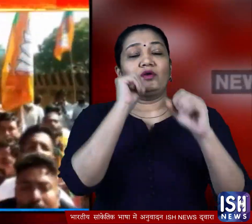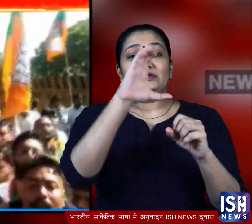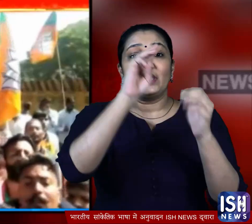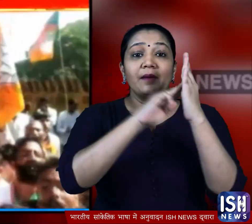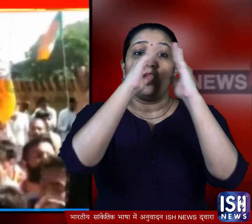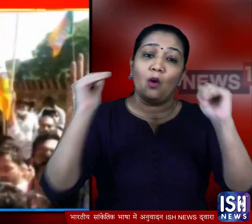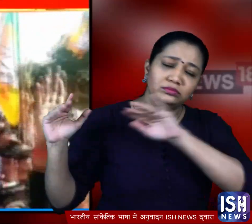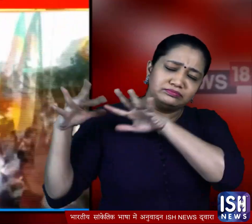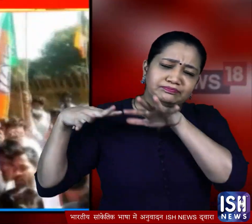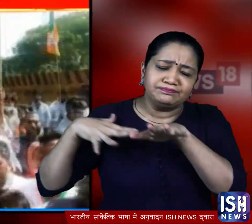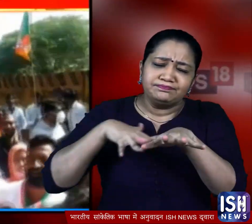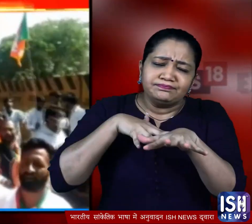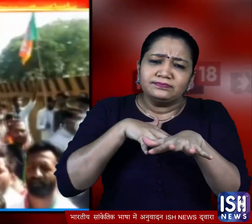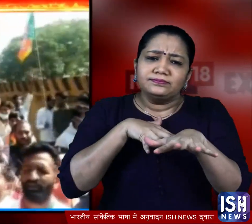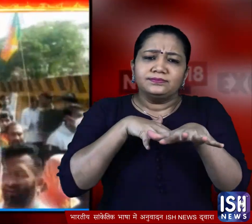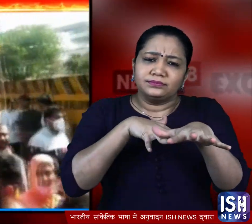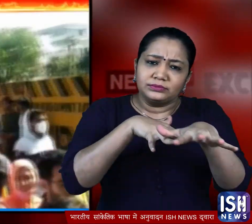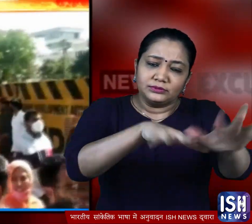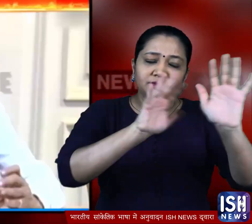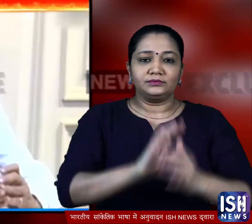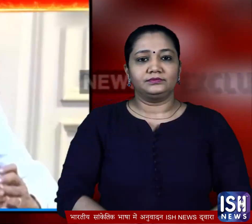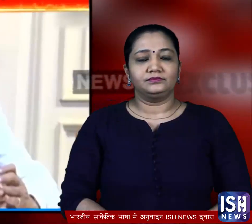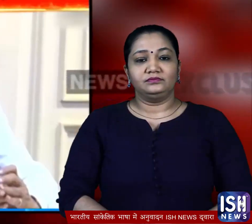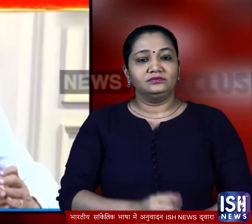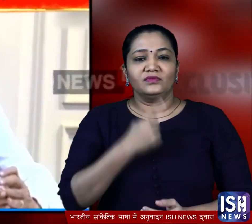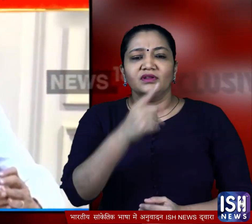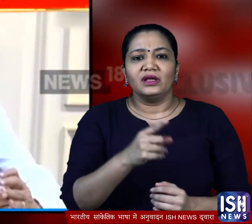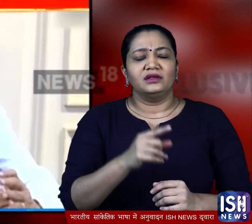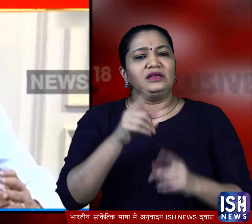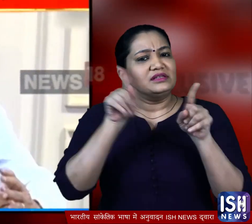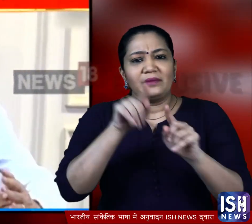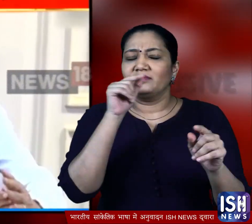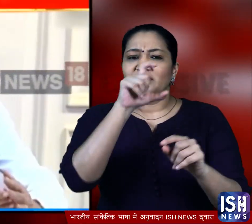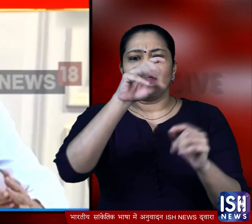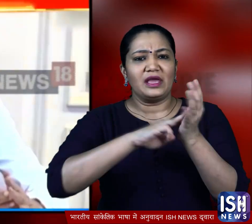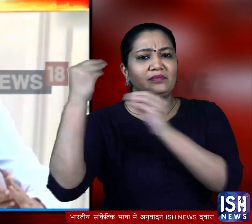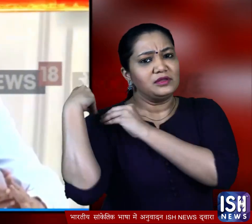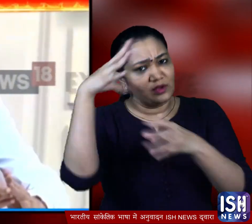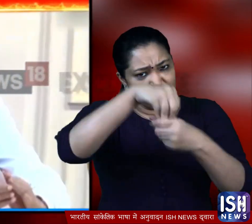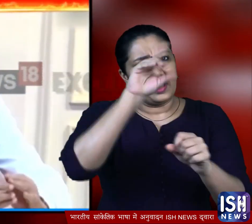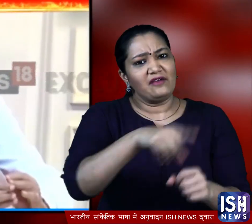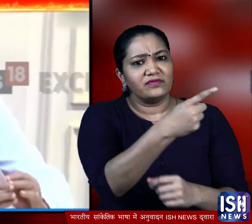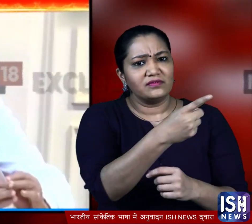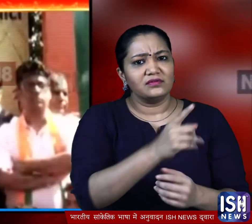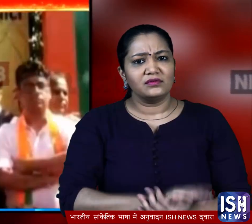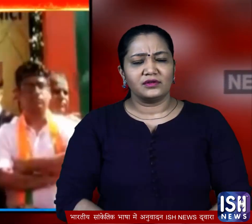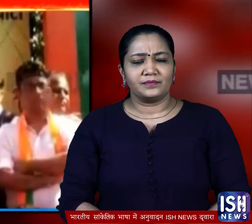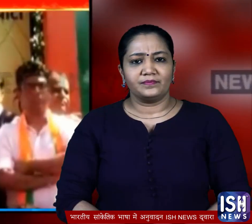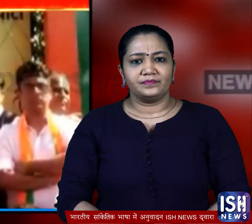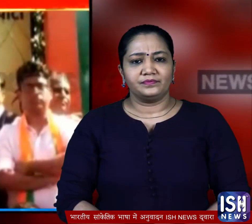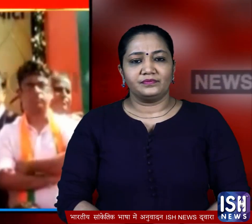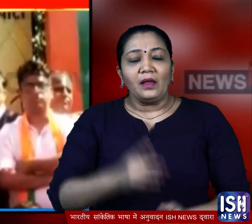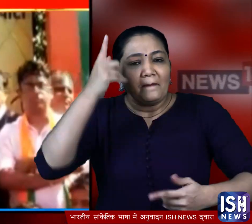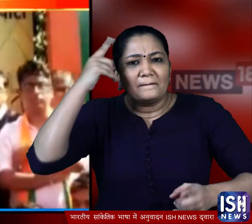मुख्यमंत्री निवास को घेरने के लिए एक रैली की शक्ल में वहां पहुंचे। बीजेपी ने इस मामले में सीएम अशोक गहलोत के शामिल होने का भी आरोप लगाया। पीछे